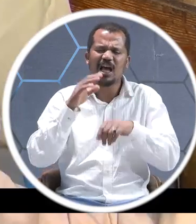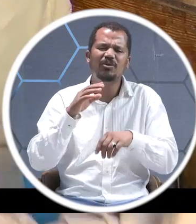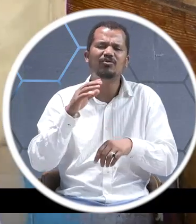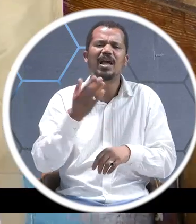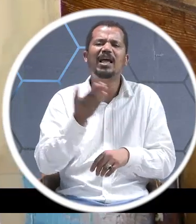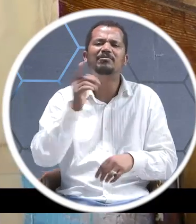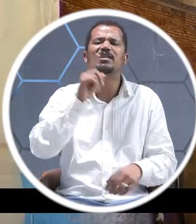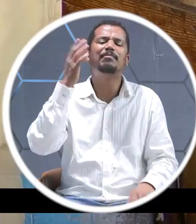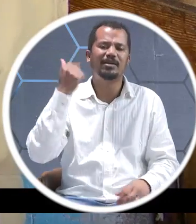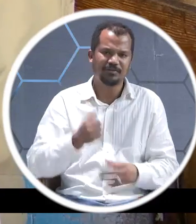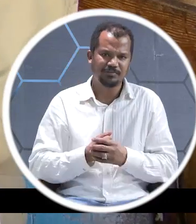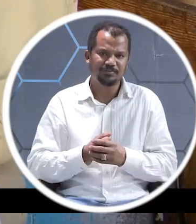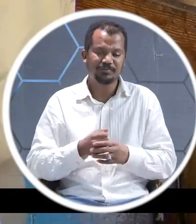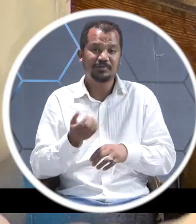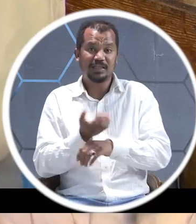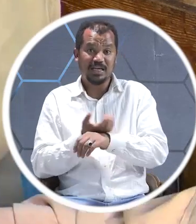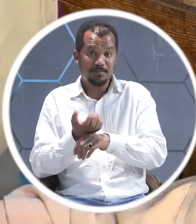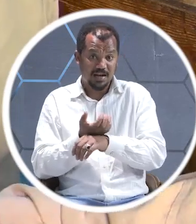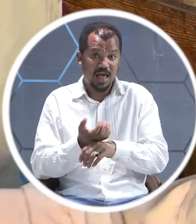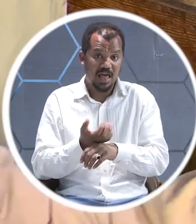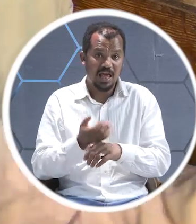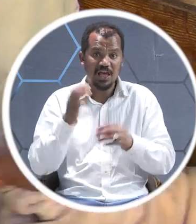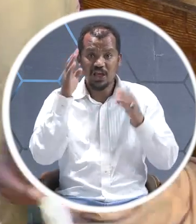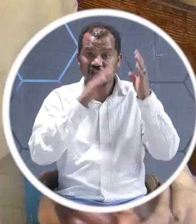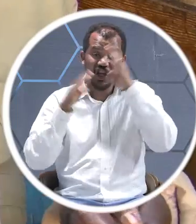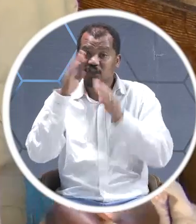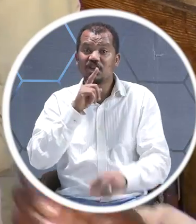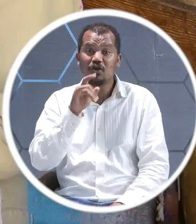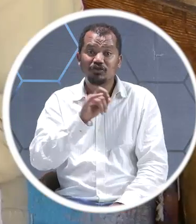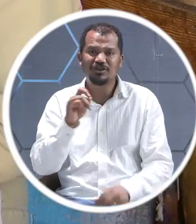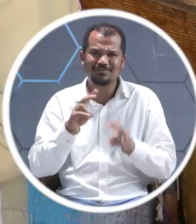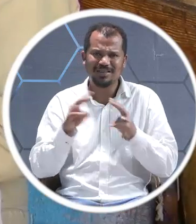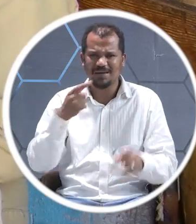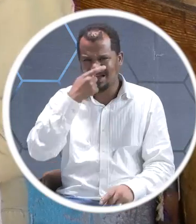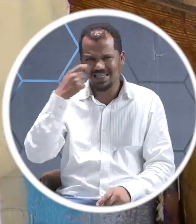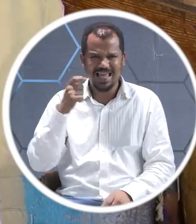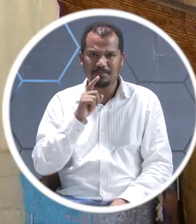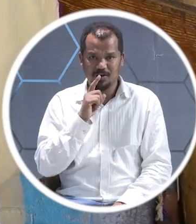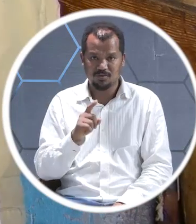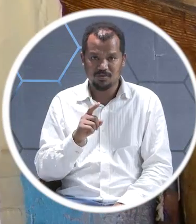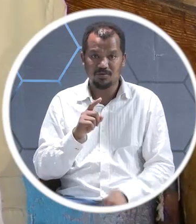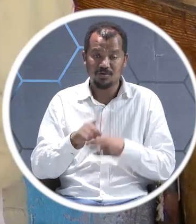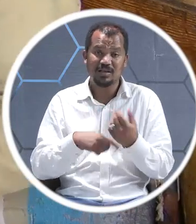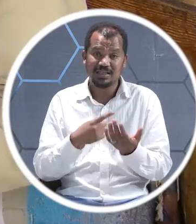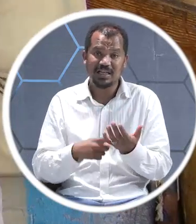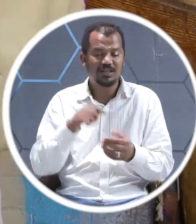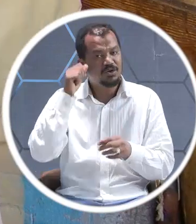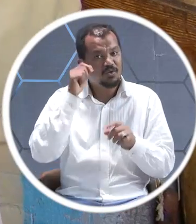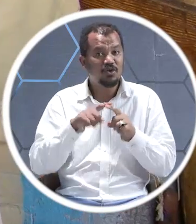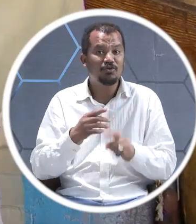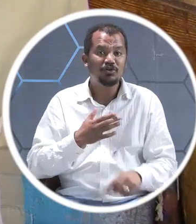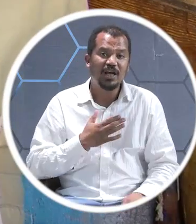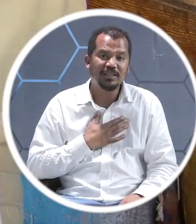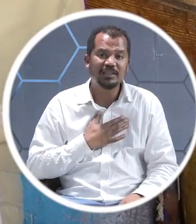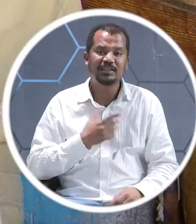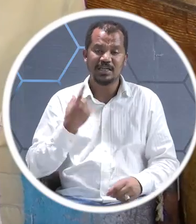አስቸጋሪ ነገር የነበረው እንግዲህ ያው ልመና መቼም የችግር ነው እንጂ በጣም አስጸያፊ መሆኑ የታወቀ ነው ስለዚህ